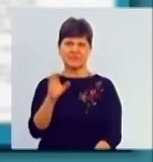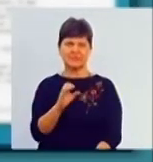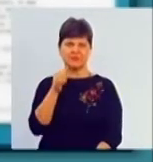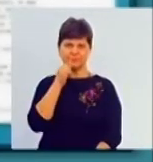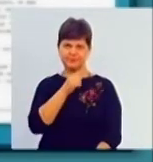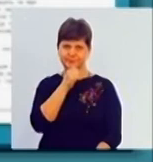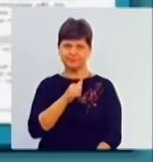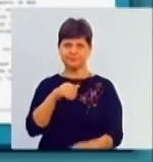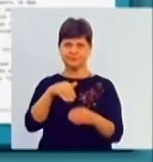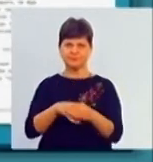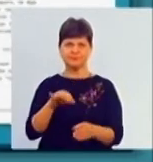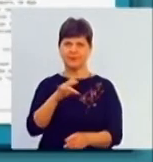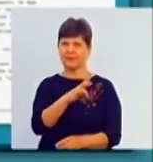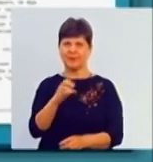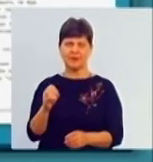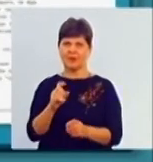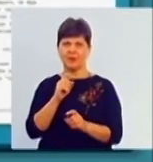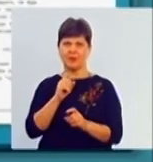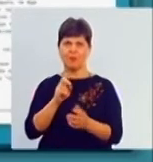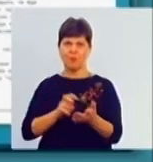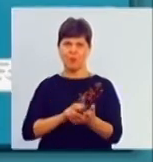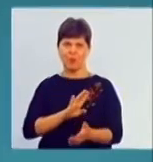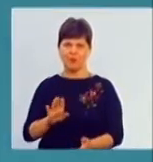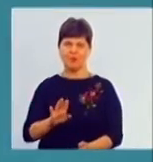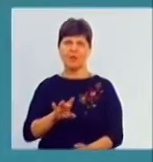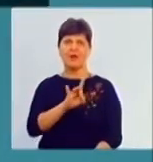цієї критики. Міністр соціальної політики Андрій Рева.